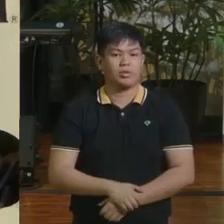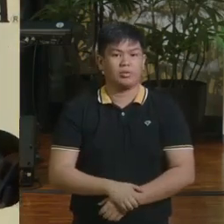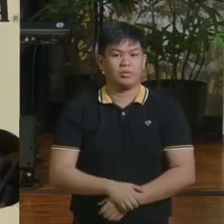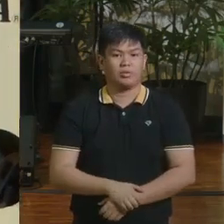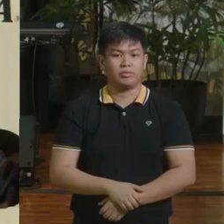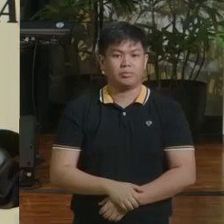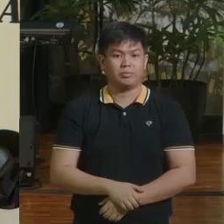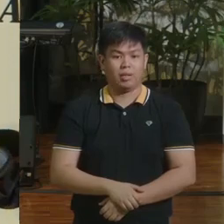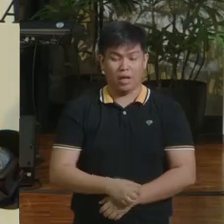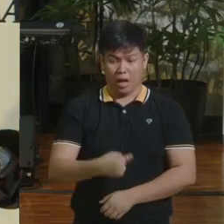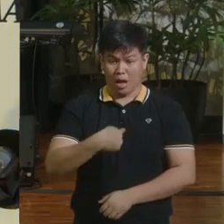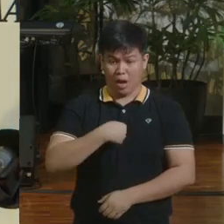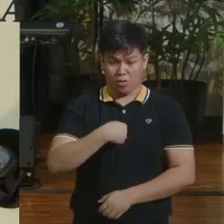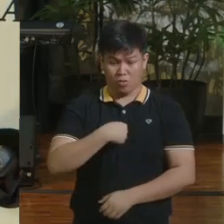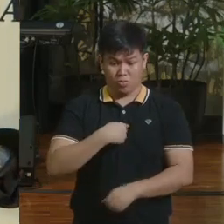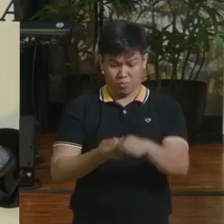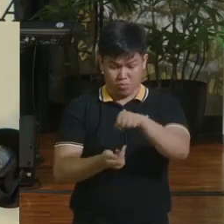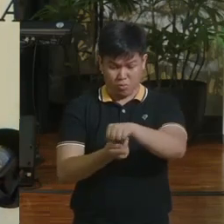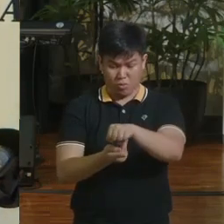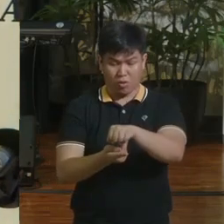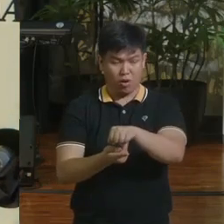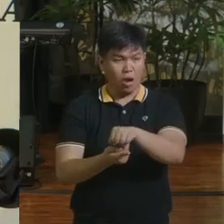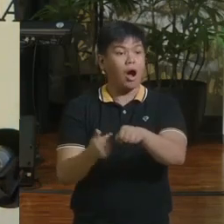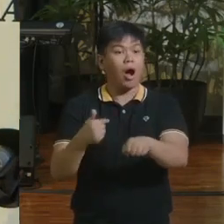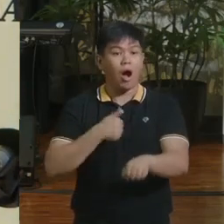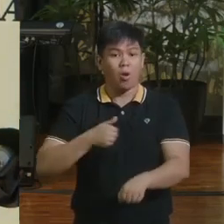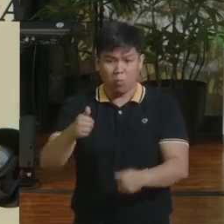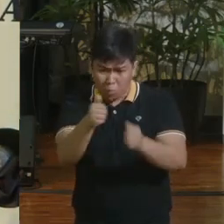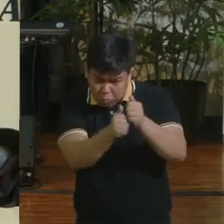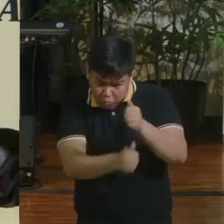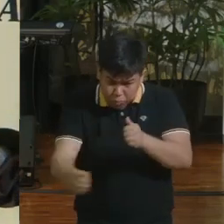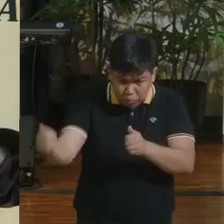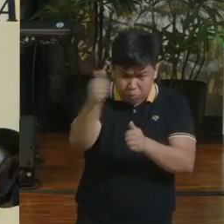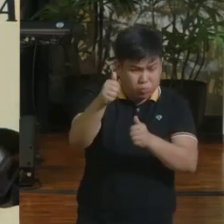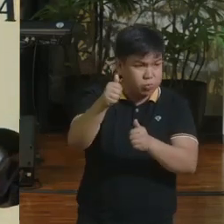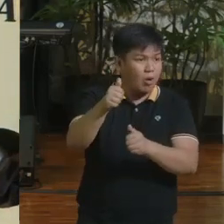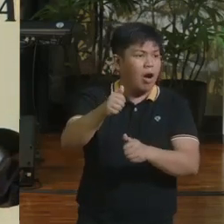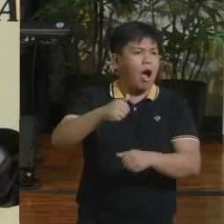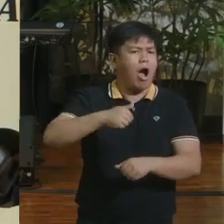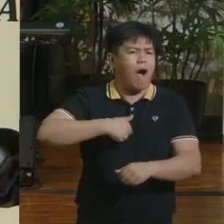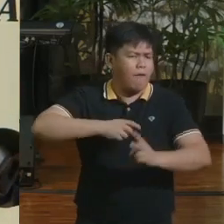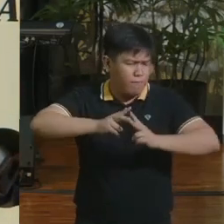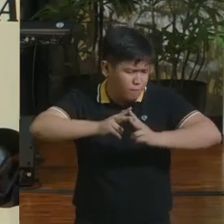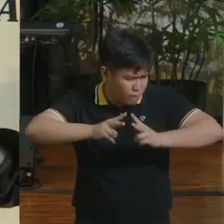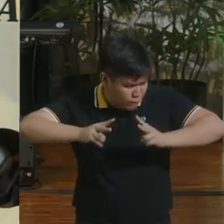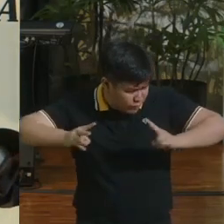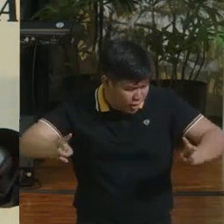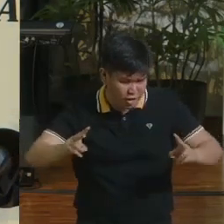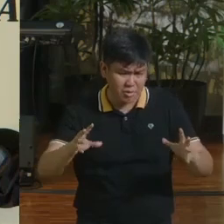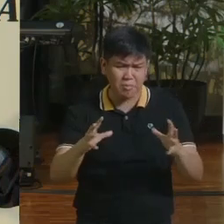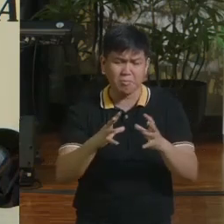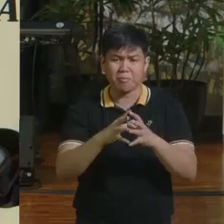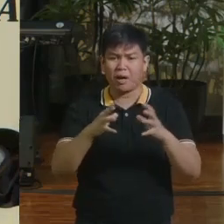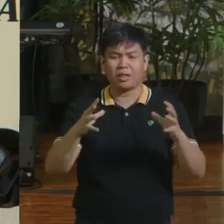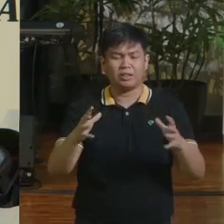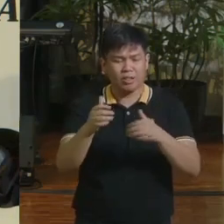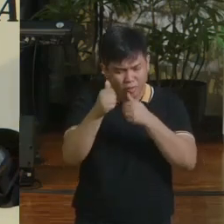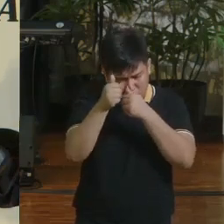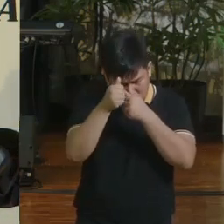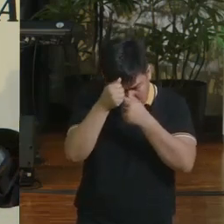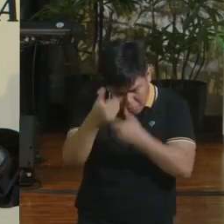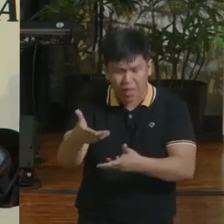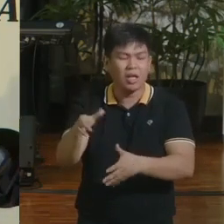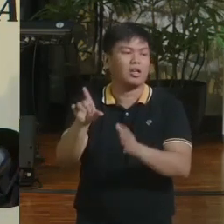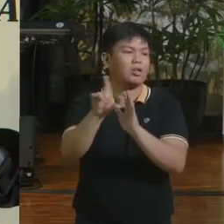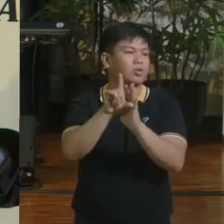Philippians 3, I am parang in terms of righteousness, blameless. Hindi